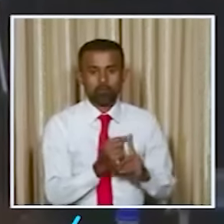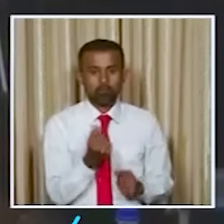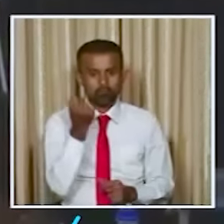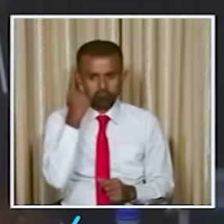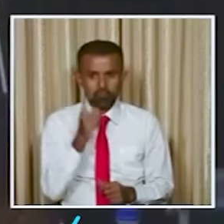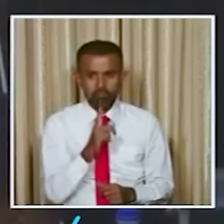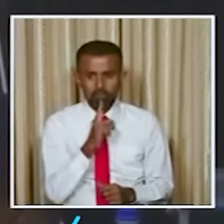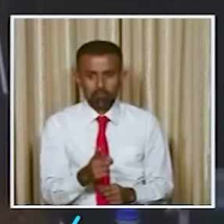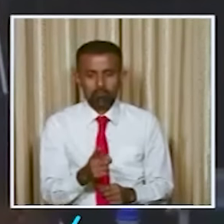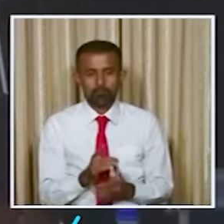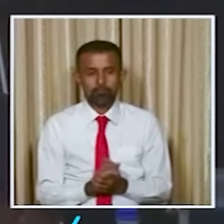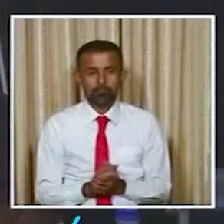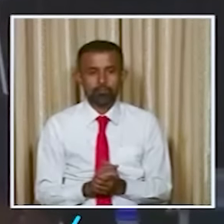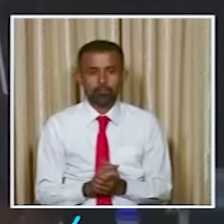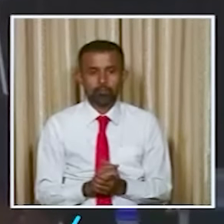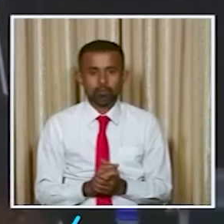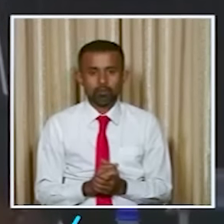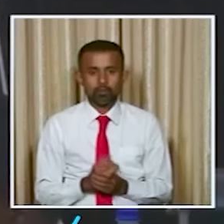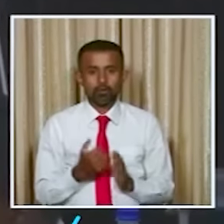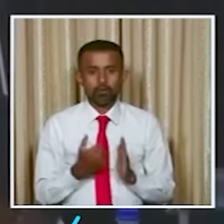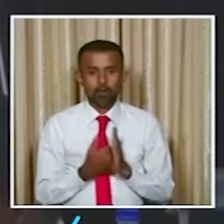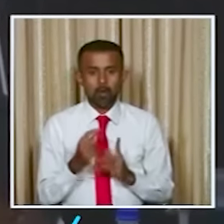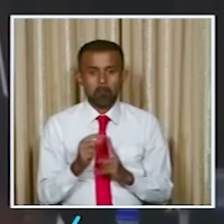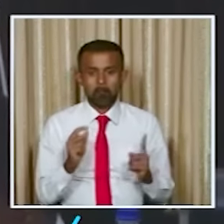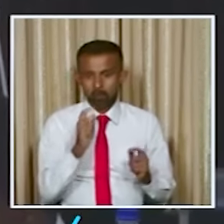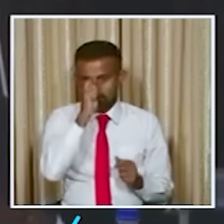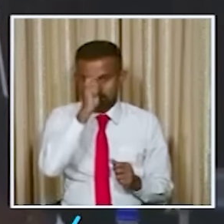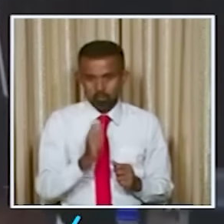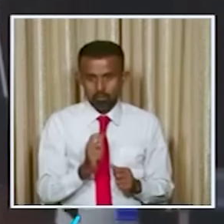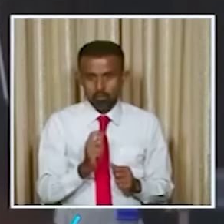කරලා තියෙන්නේ. ඒ හින්දා ගරු මූලාසනඩුවට මන්ත්‍රීතුමනි,